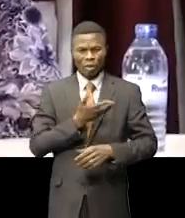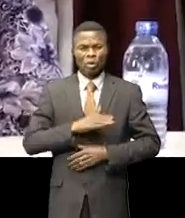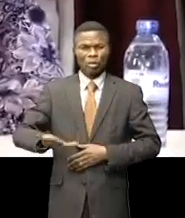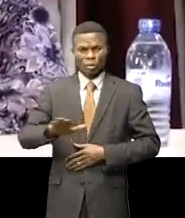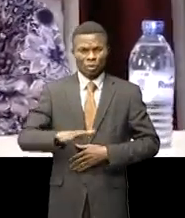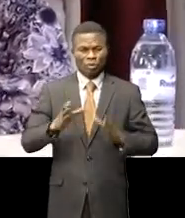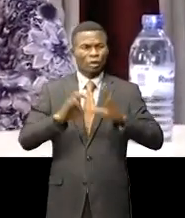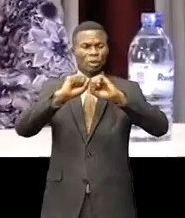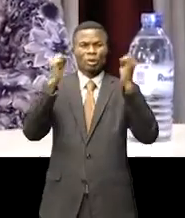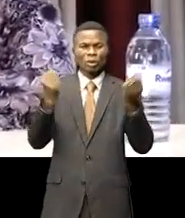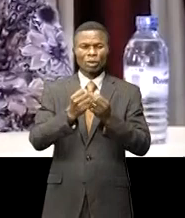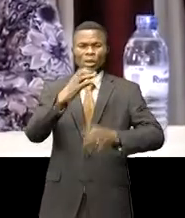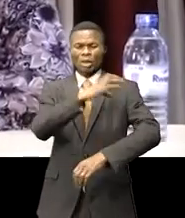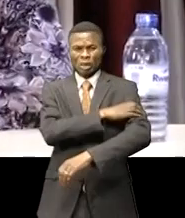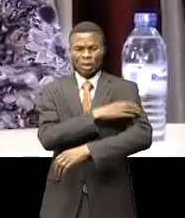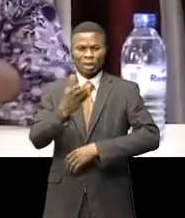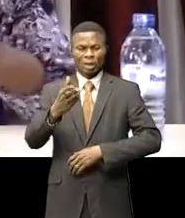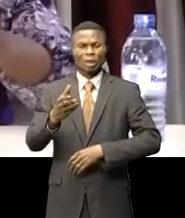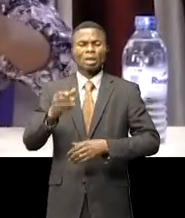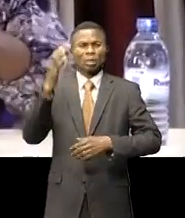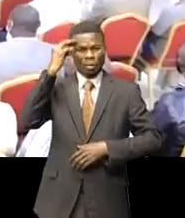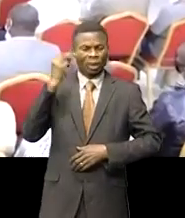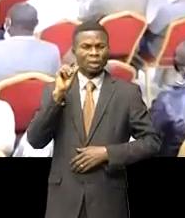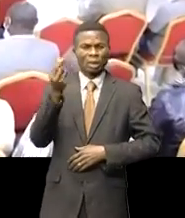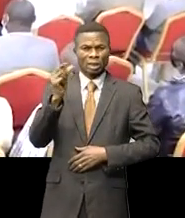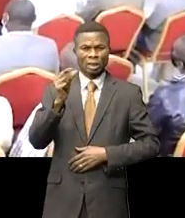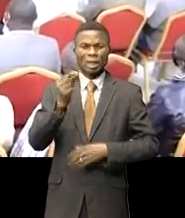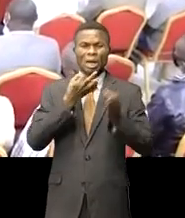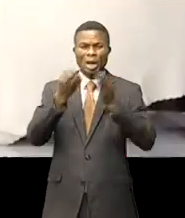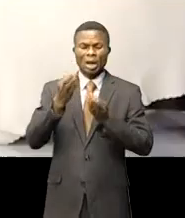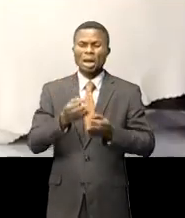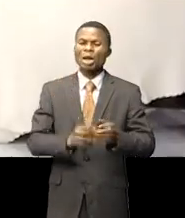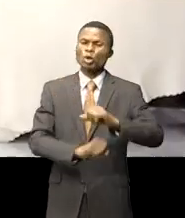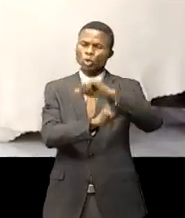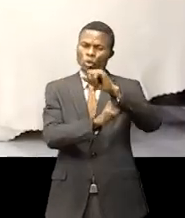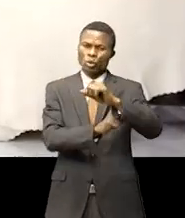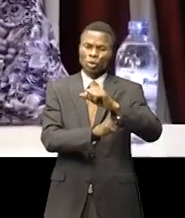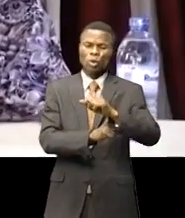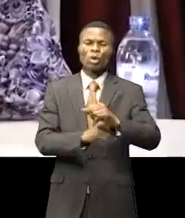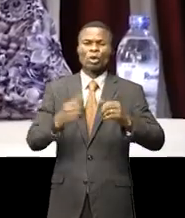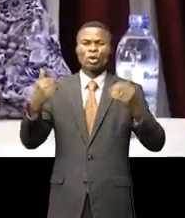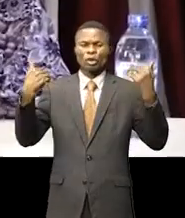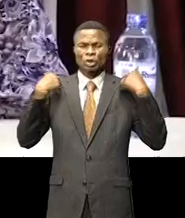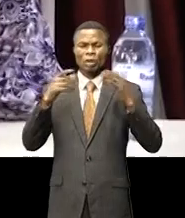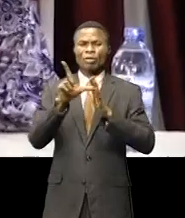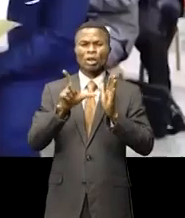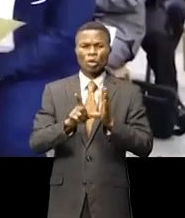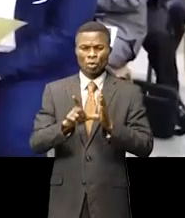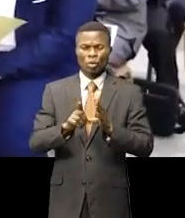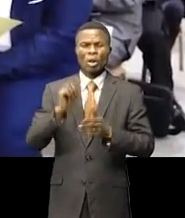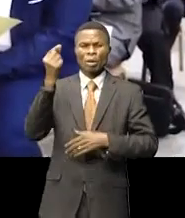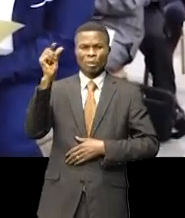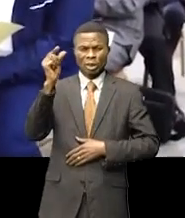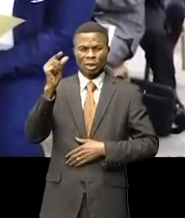Avec la société civile locale, la ministre de Mines a décrit les faveurs qu'offre le nouveau code et règlement minier. En